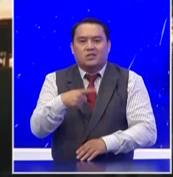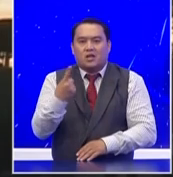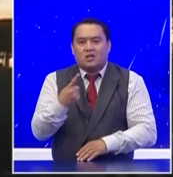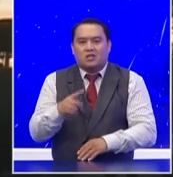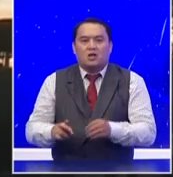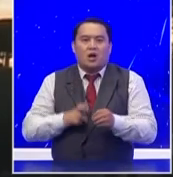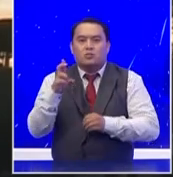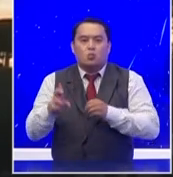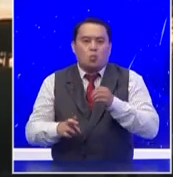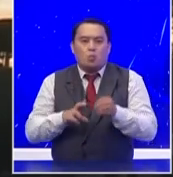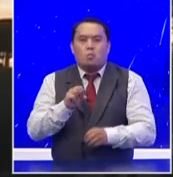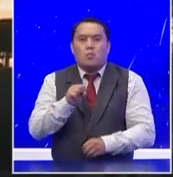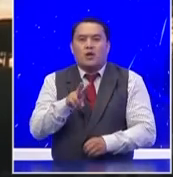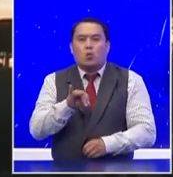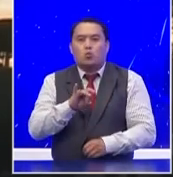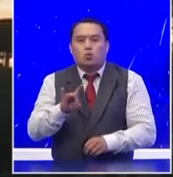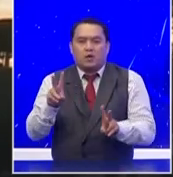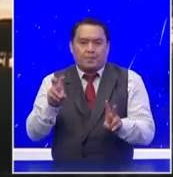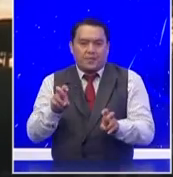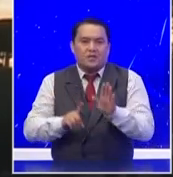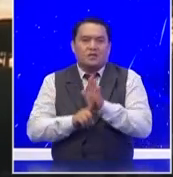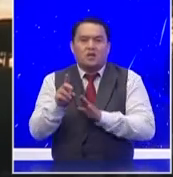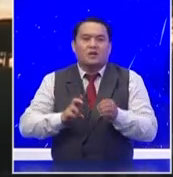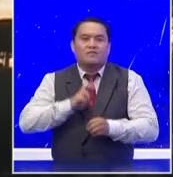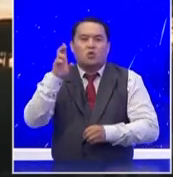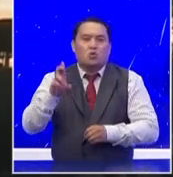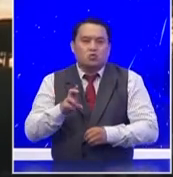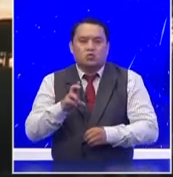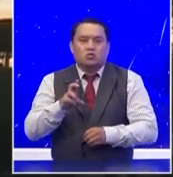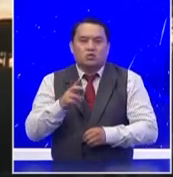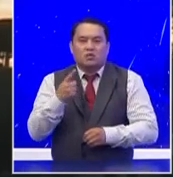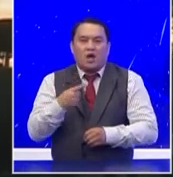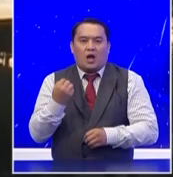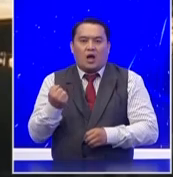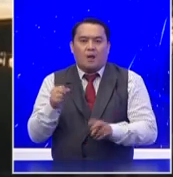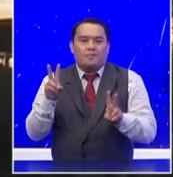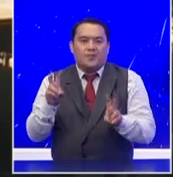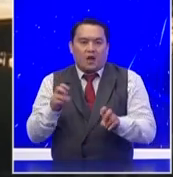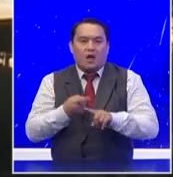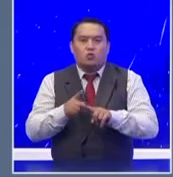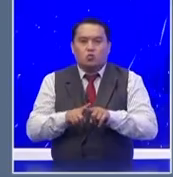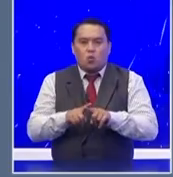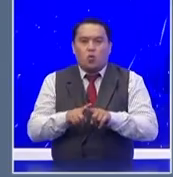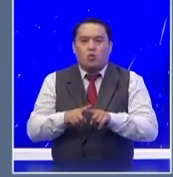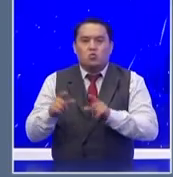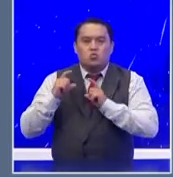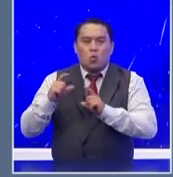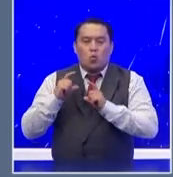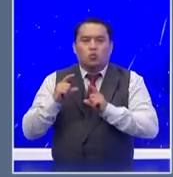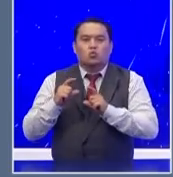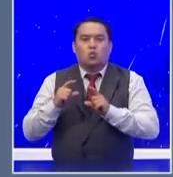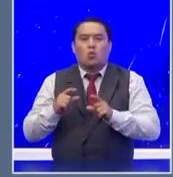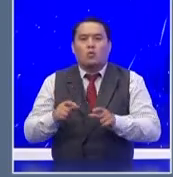номер 31 космодрома Байконур стартовала ракета-носитель «Союз-2.1А», которая вывела грузовой корабль на